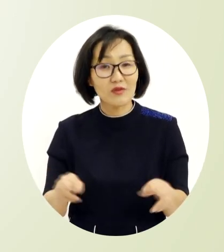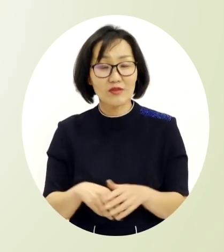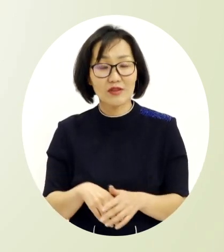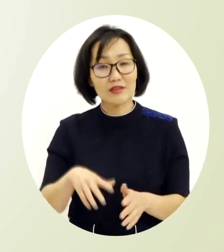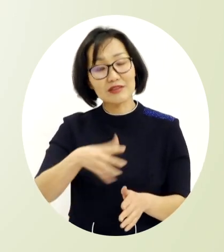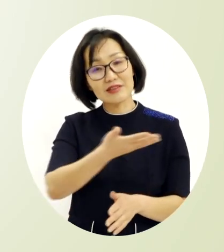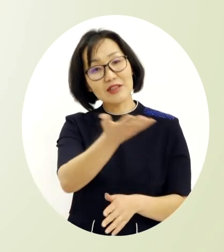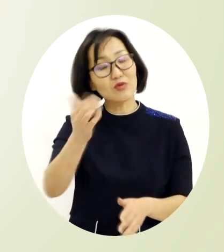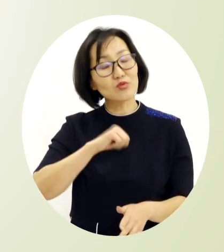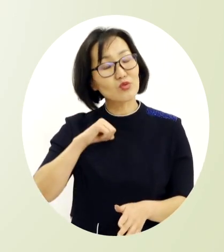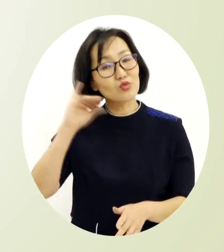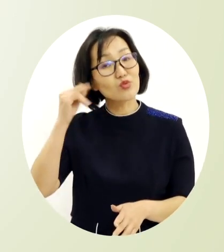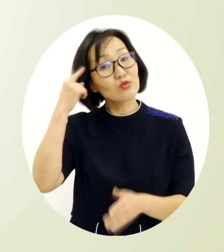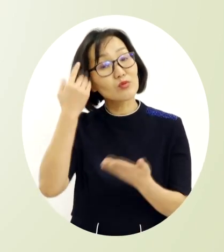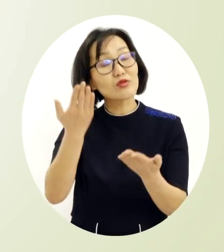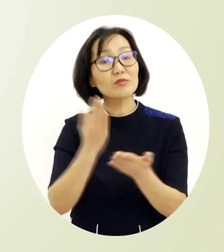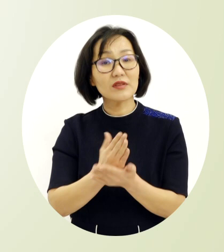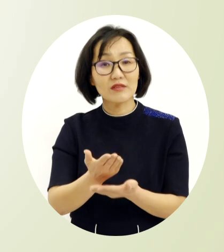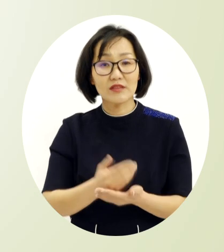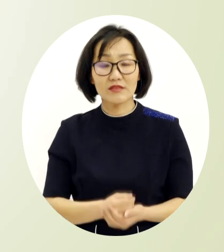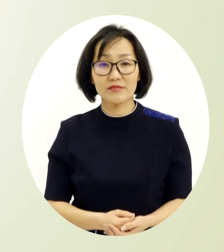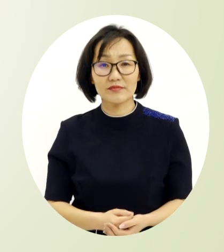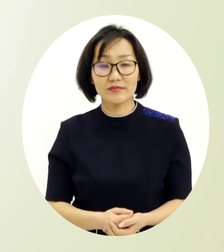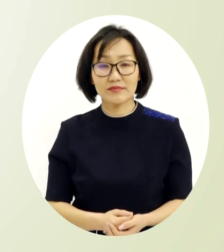Та нар юу гэж боддог вэ?